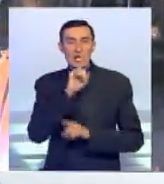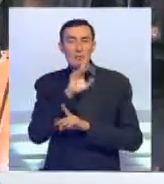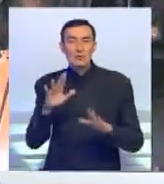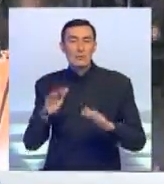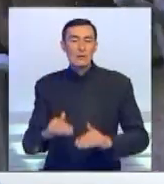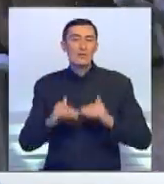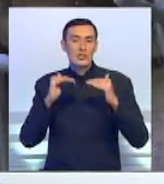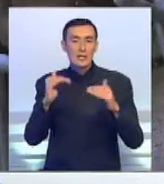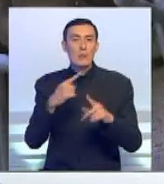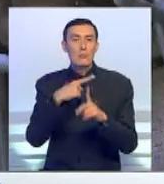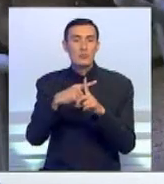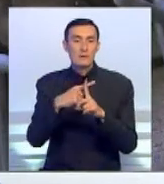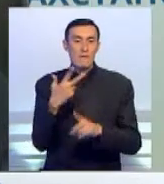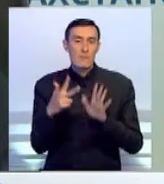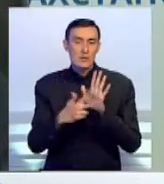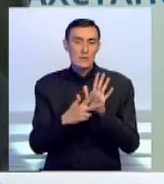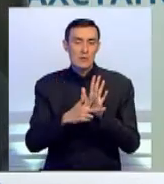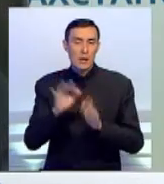превышать 8 градусов.